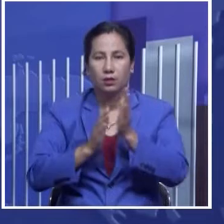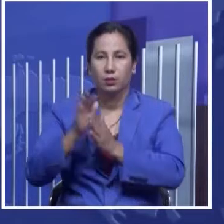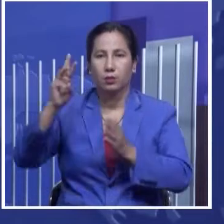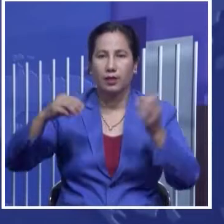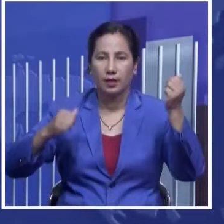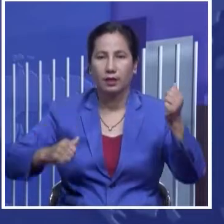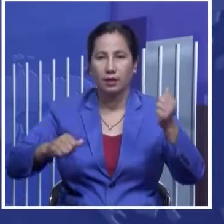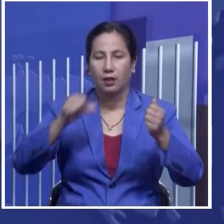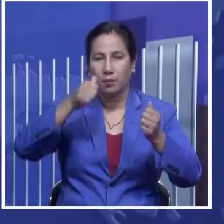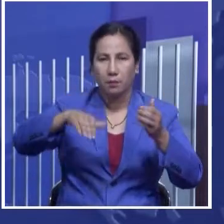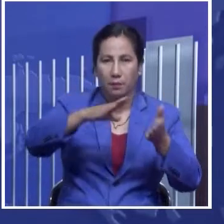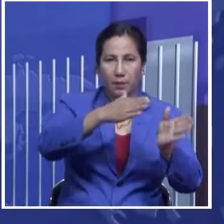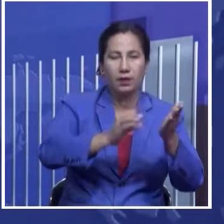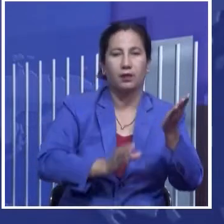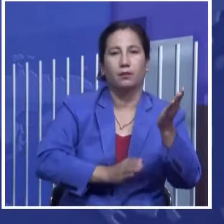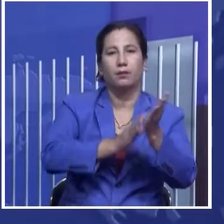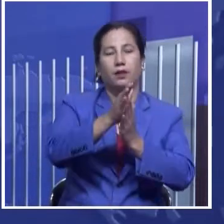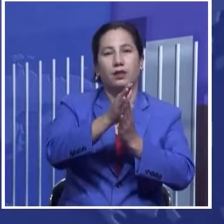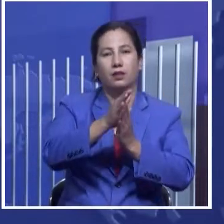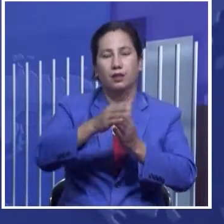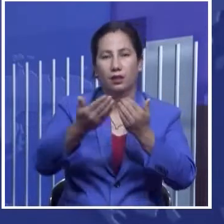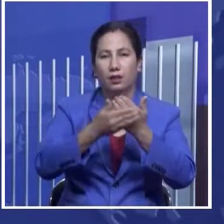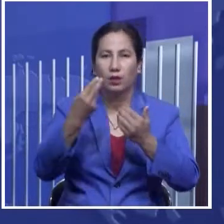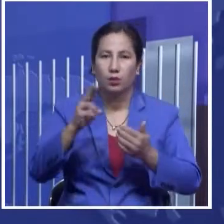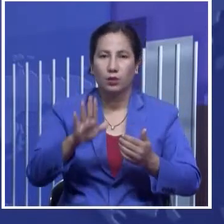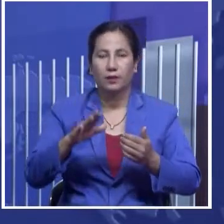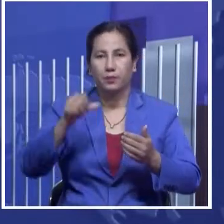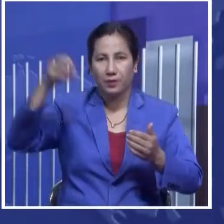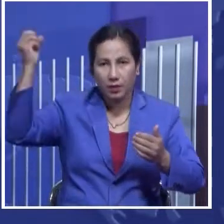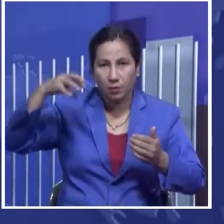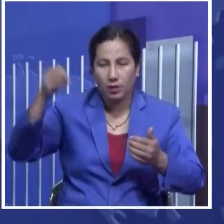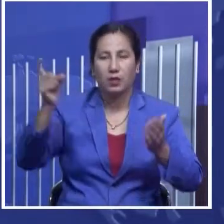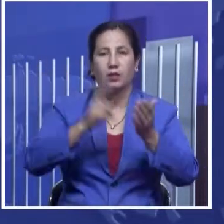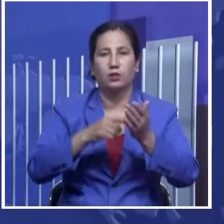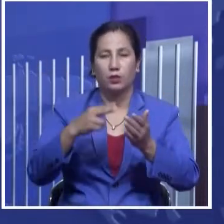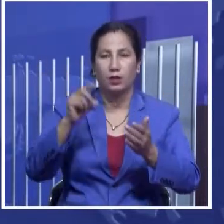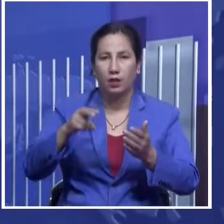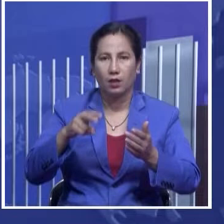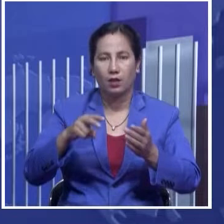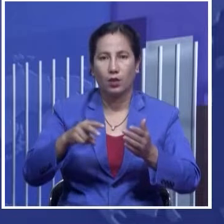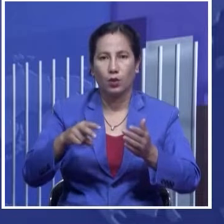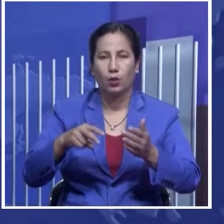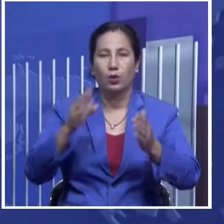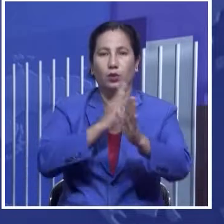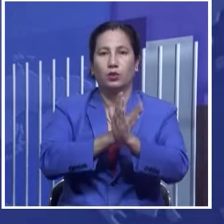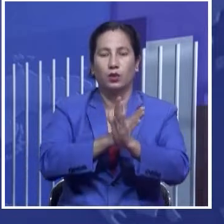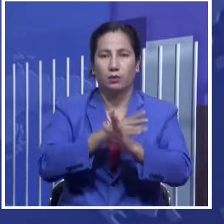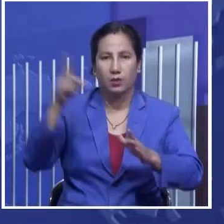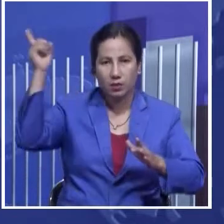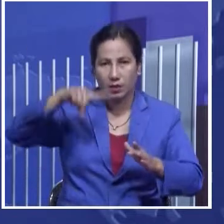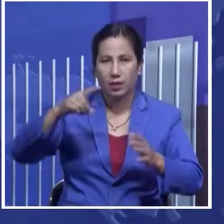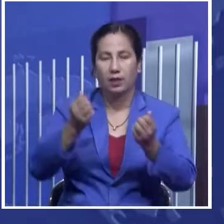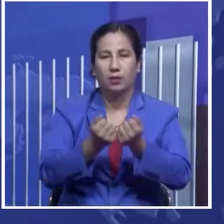महाकाली नदीमा पानीको बहाव बढेसँगै तटीय क्षेत्रमा कटान सुरु भएको छ। वर्षा सुरु भइसकेकाले तत्कालको सम्भावित जोखिम र क्षतिलाई